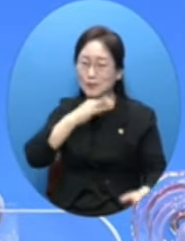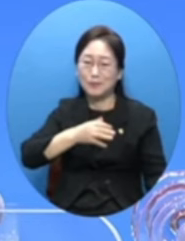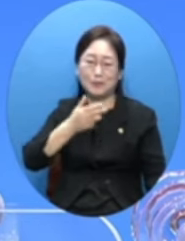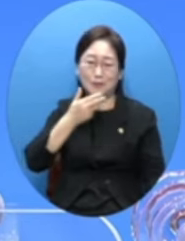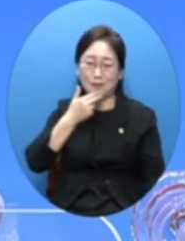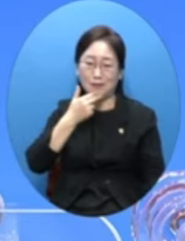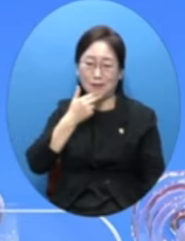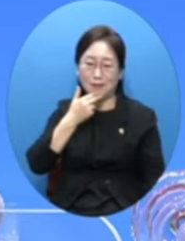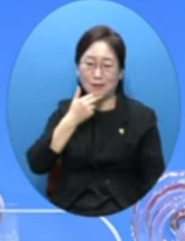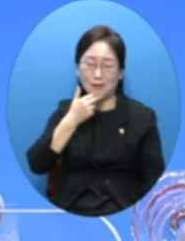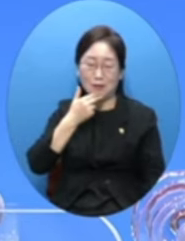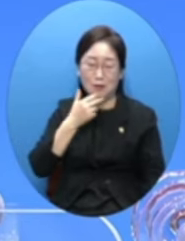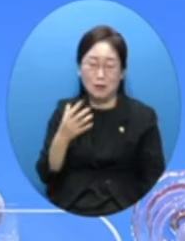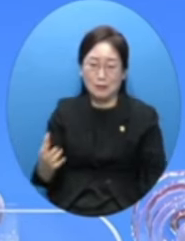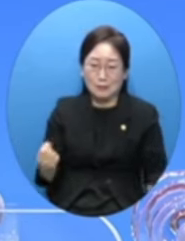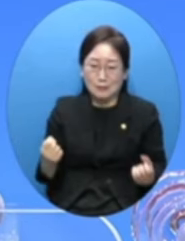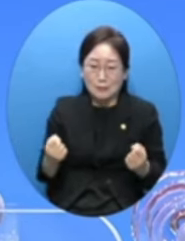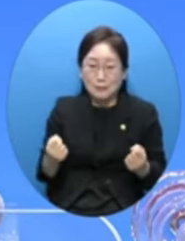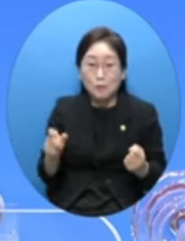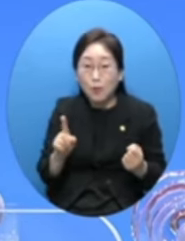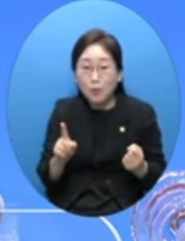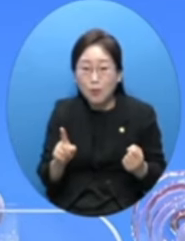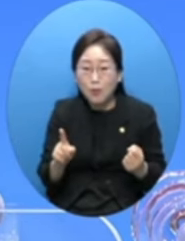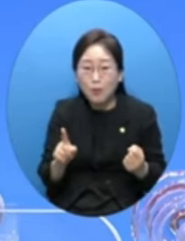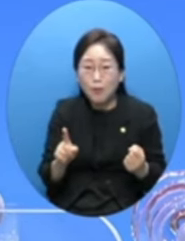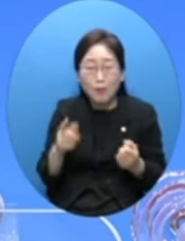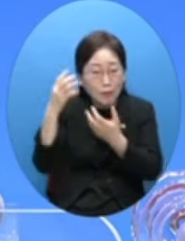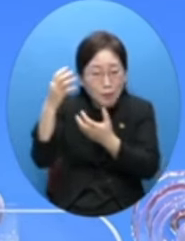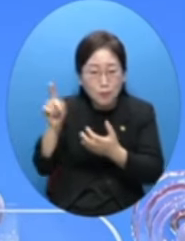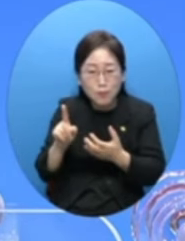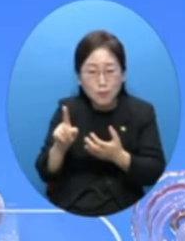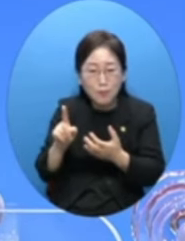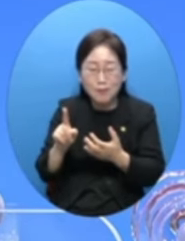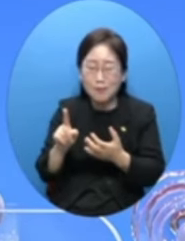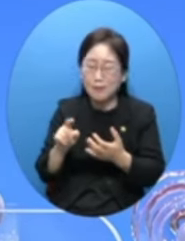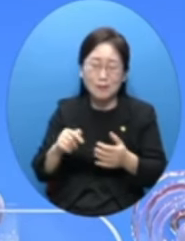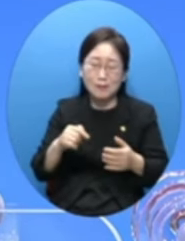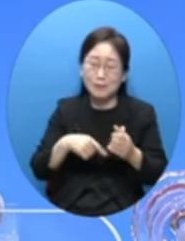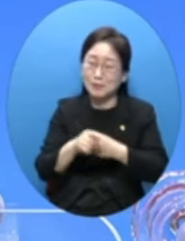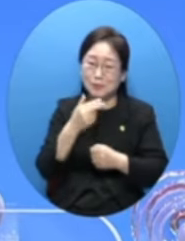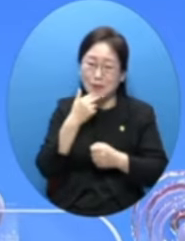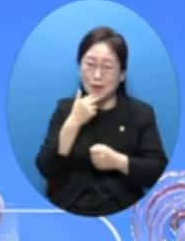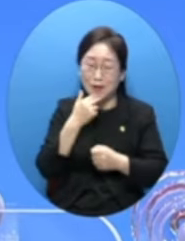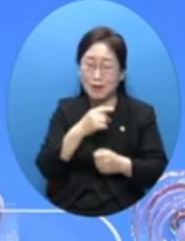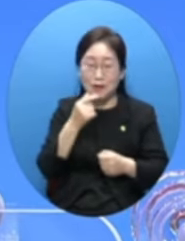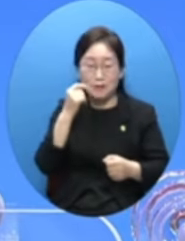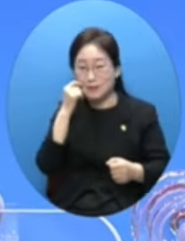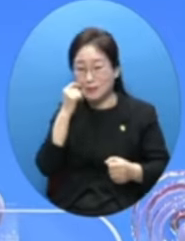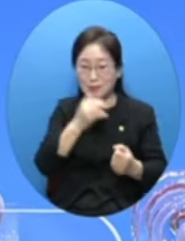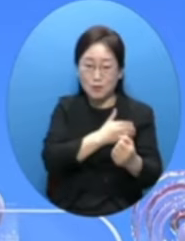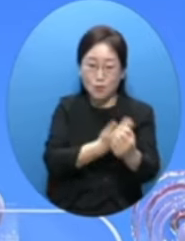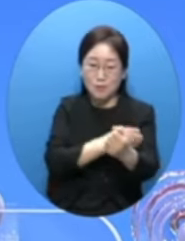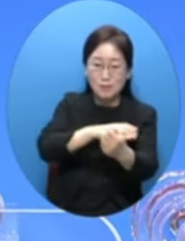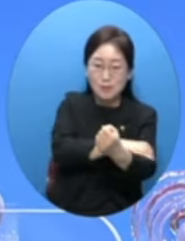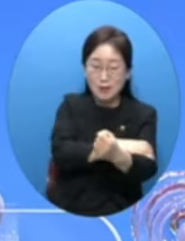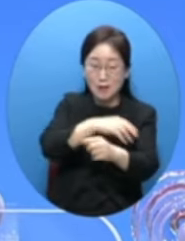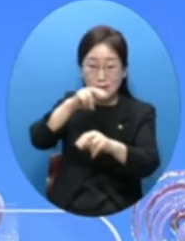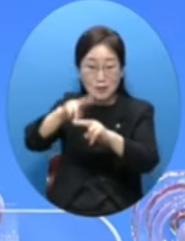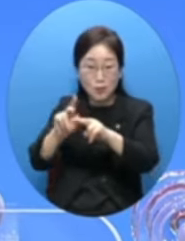세상 것에 우리가 붙들고 있는 것이 무슨 의미가 있는지 모르겠어요. 인기도 명예도 권세도 자리도 다 의미가